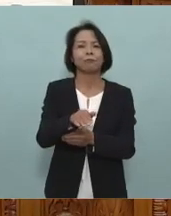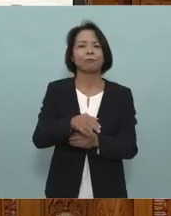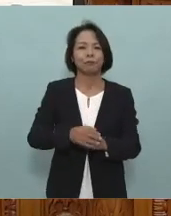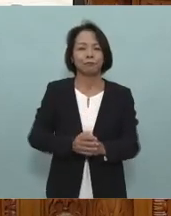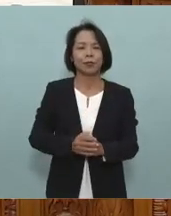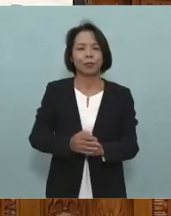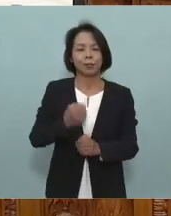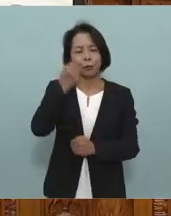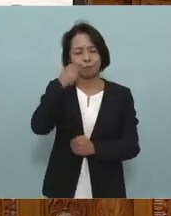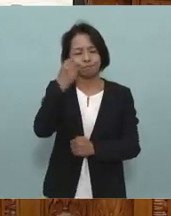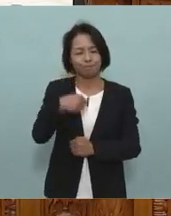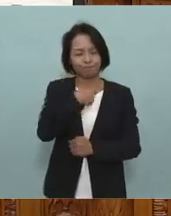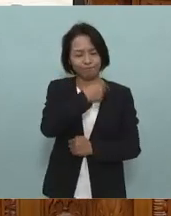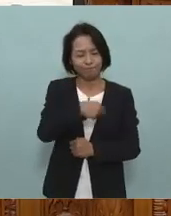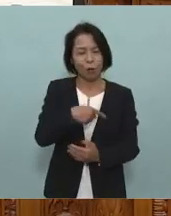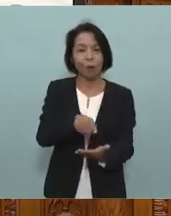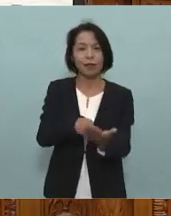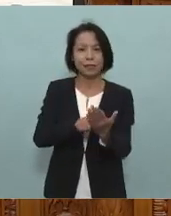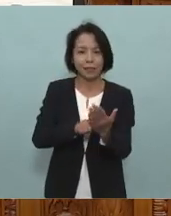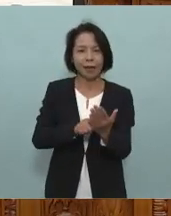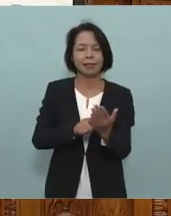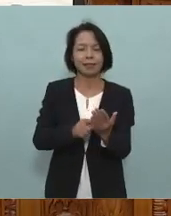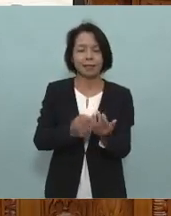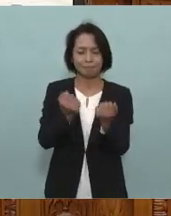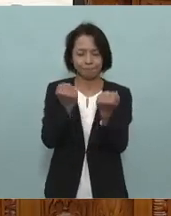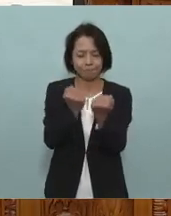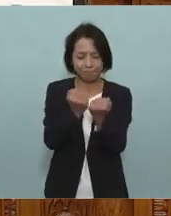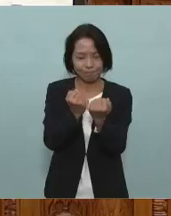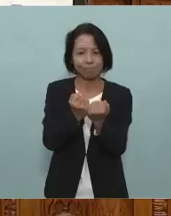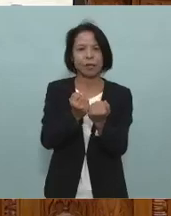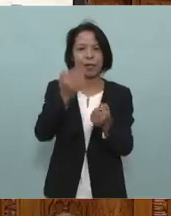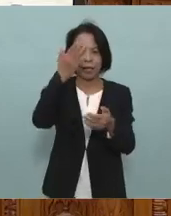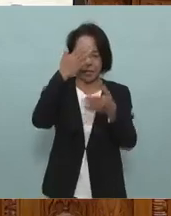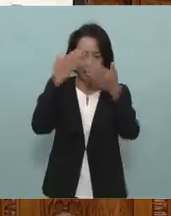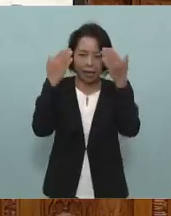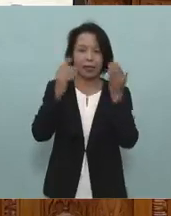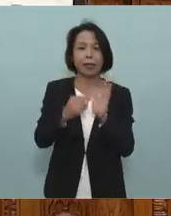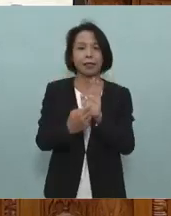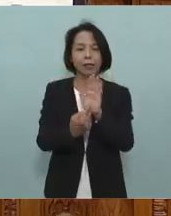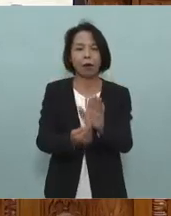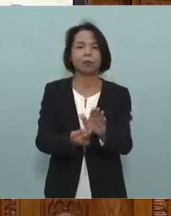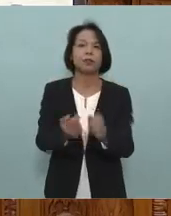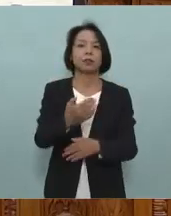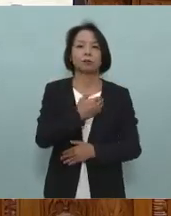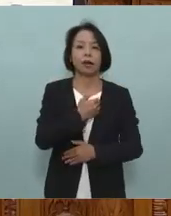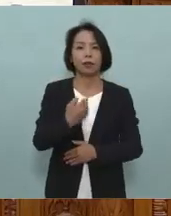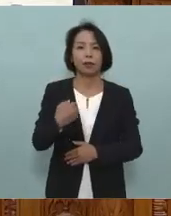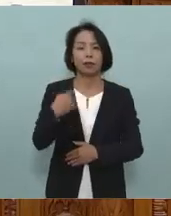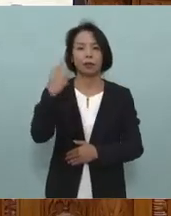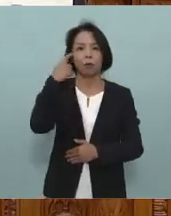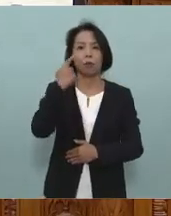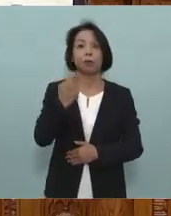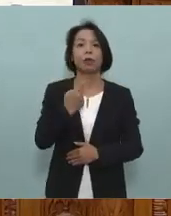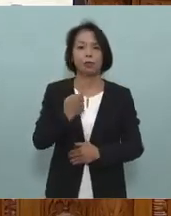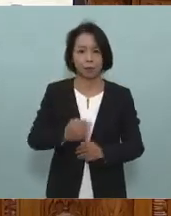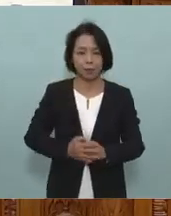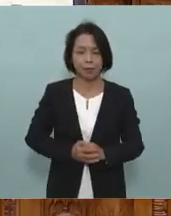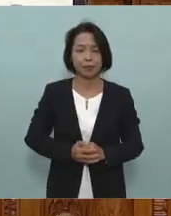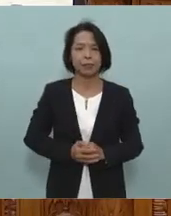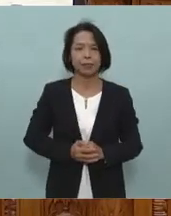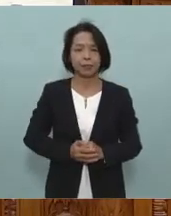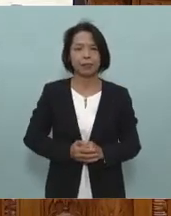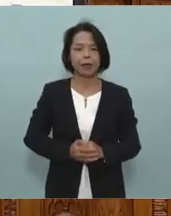た弔意に対し礼節を持って丁寧にお答えすることができたと考えております